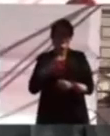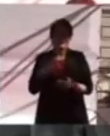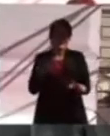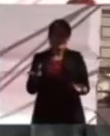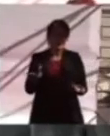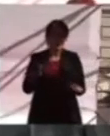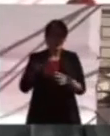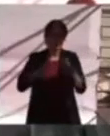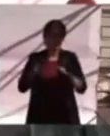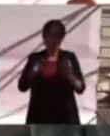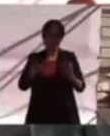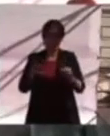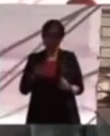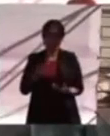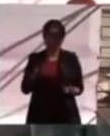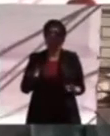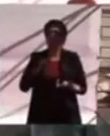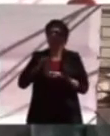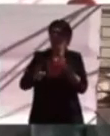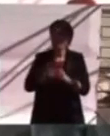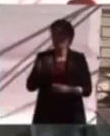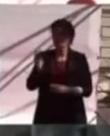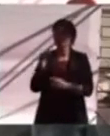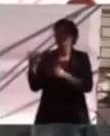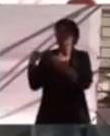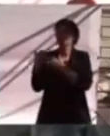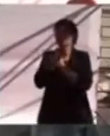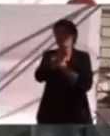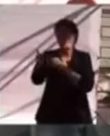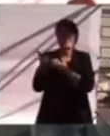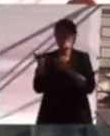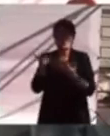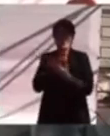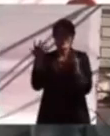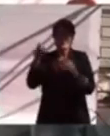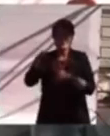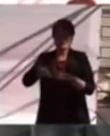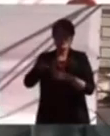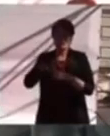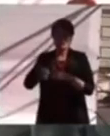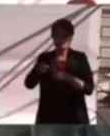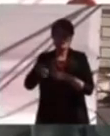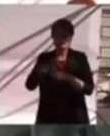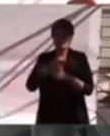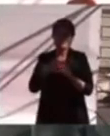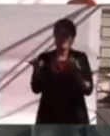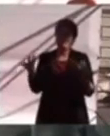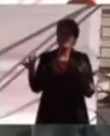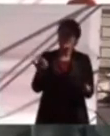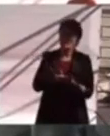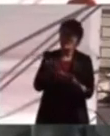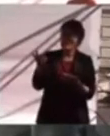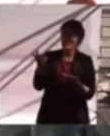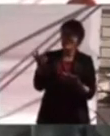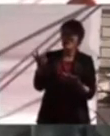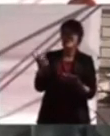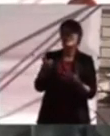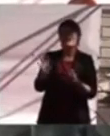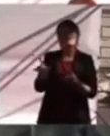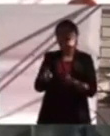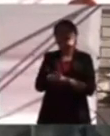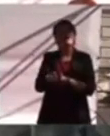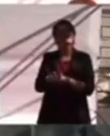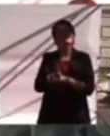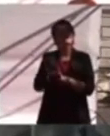e la responsabilità di ognuno di noi non c'è alcun dubbio e dentro questa direzione e quindi è molto importante ma allo stesso tempo se